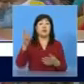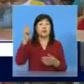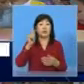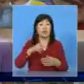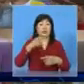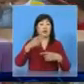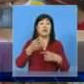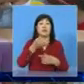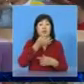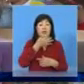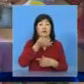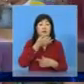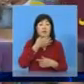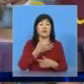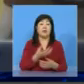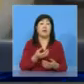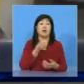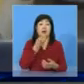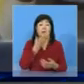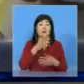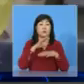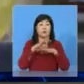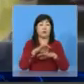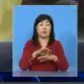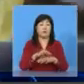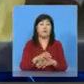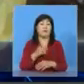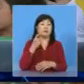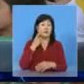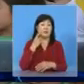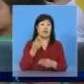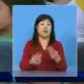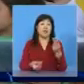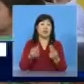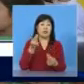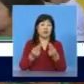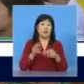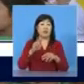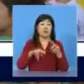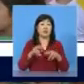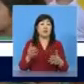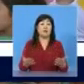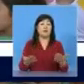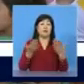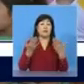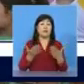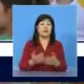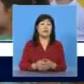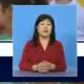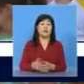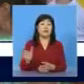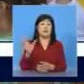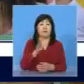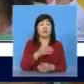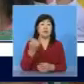маған лагер ұнап келе жатты. Күнім сәтті өтуде. Әрдайым ойнатады бізді, көңілімізді көтереді, көтереді. Бәрін